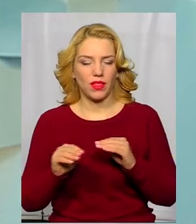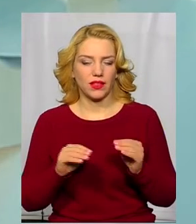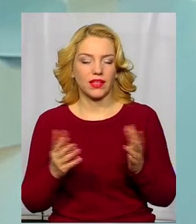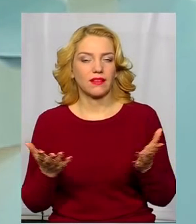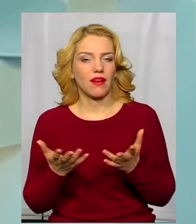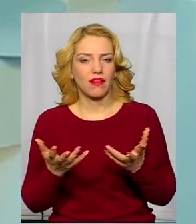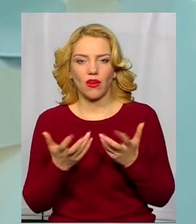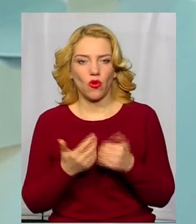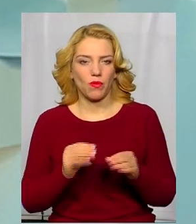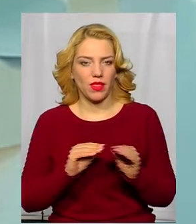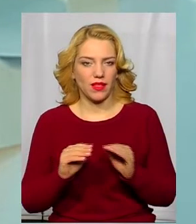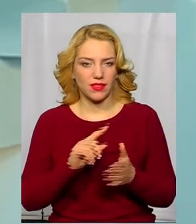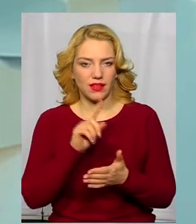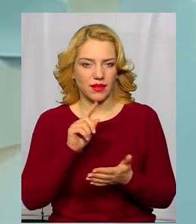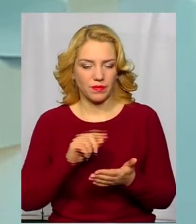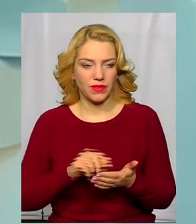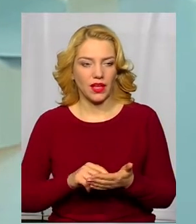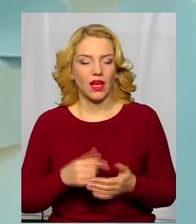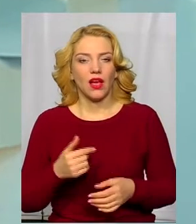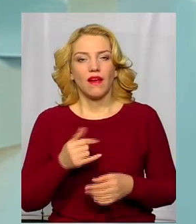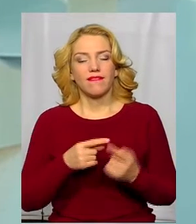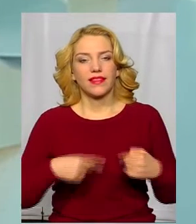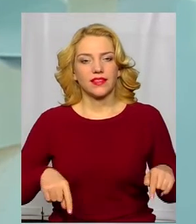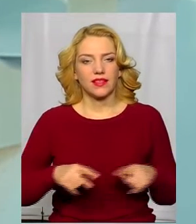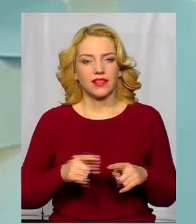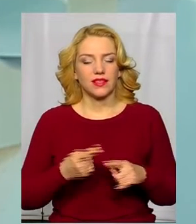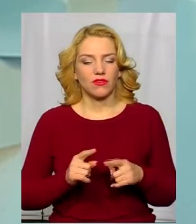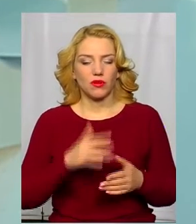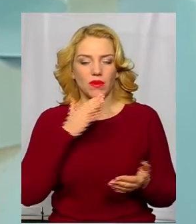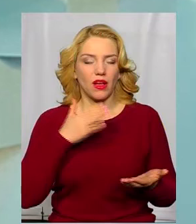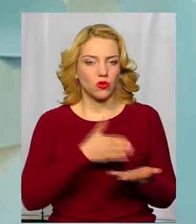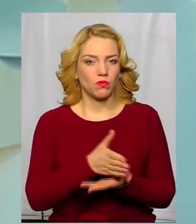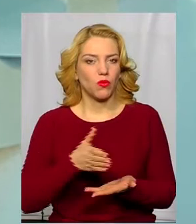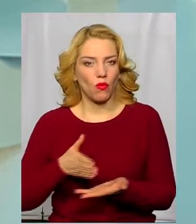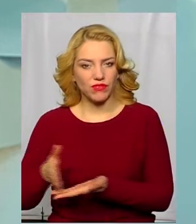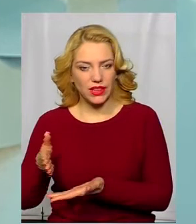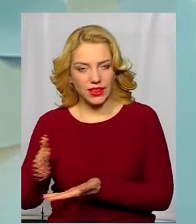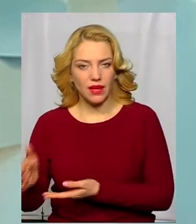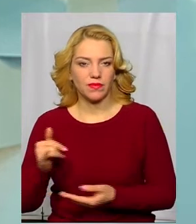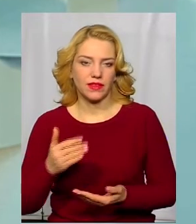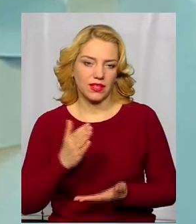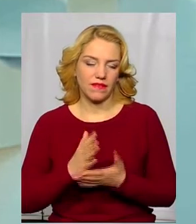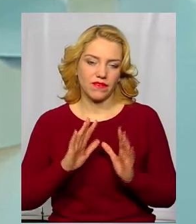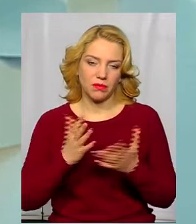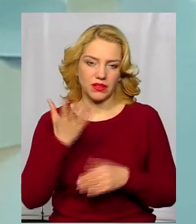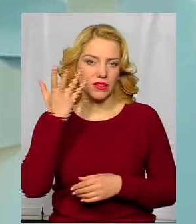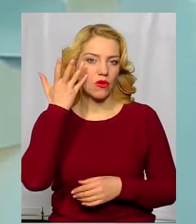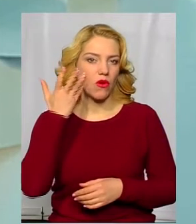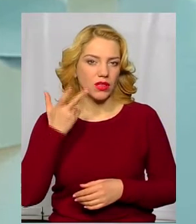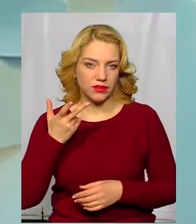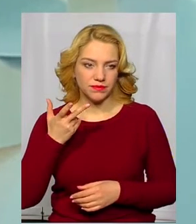обладнанням? Звичайно. Відділення взагалі таке багатопрофільне. Є випадки,